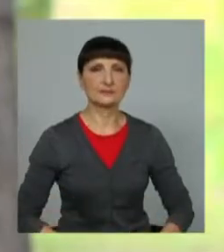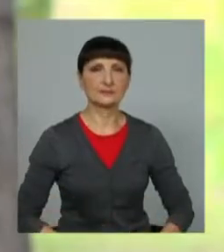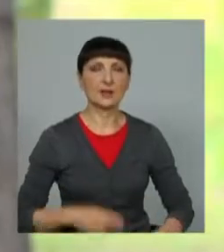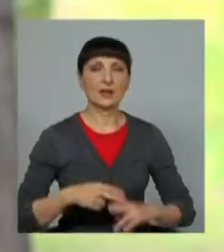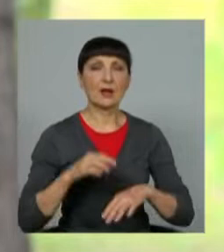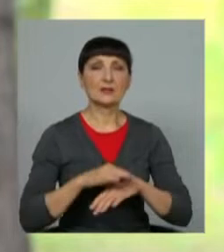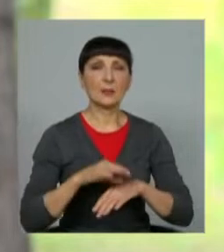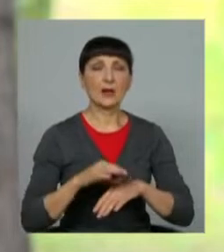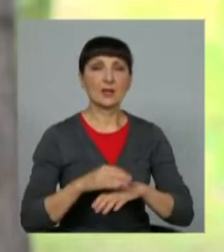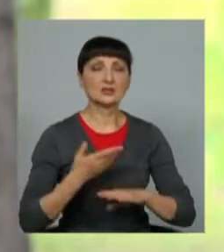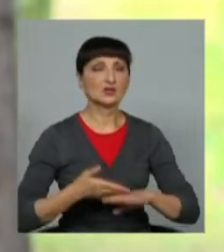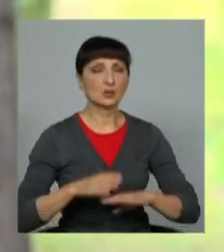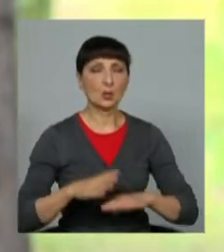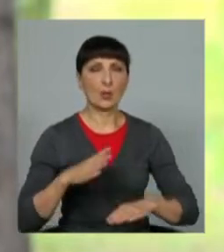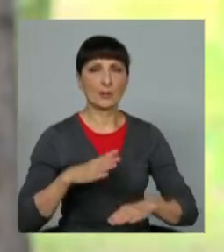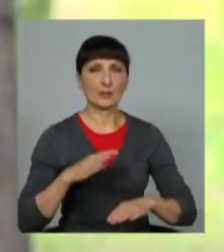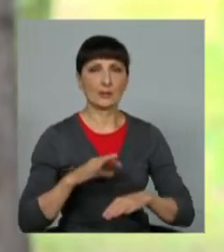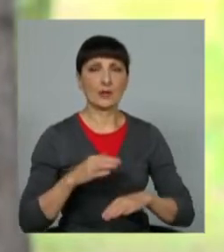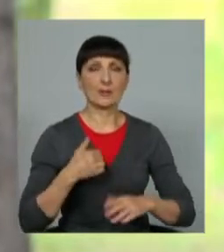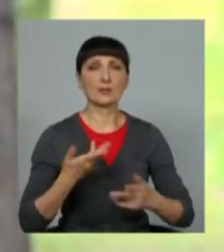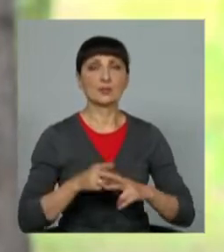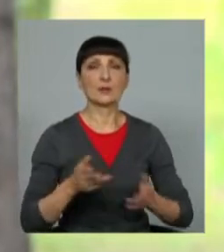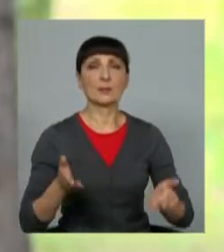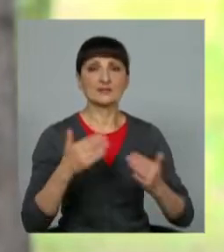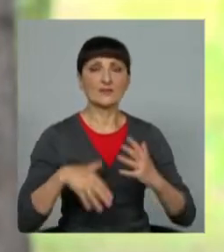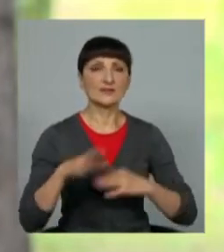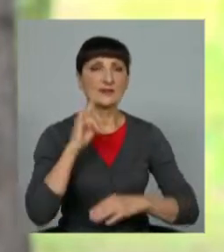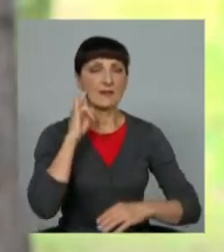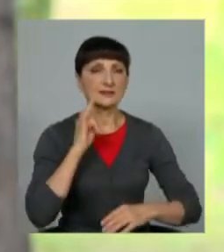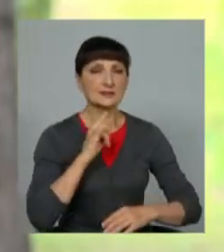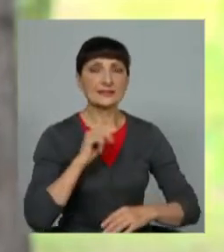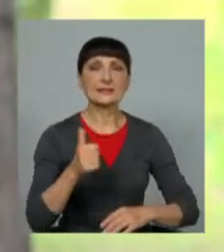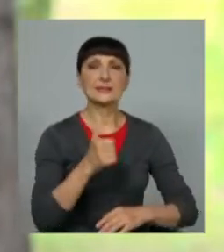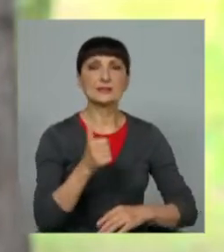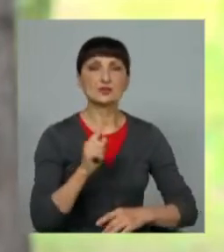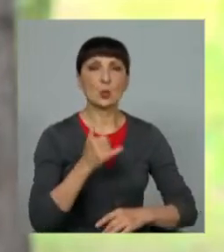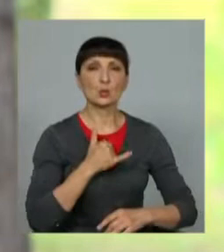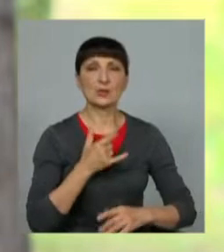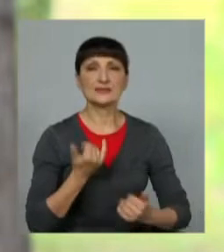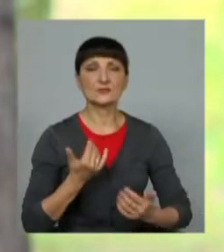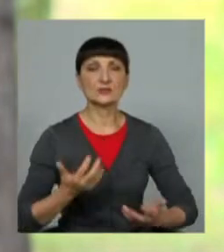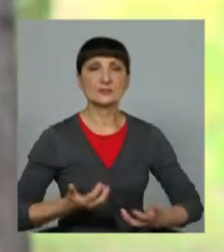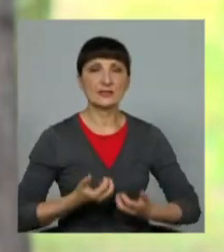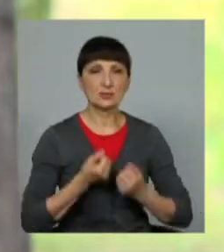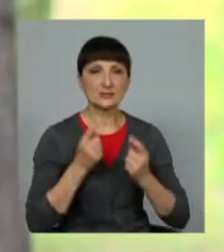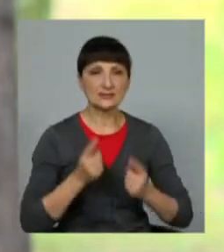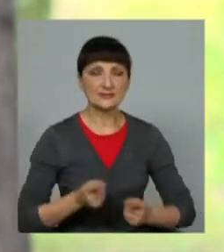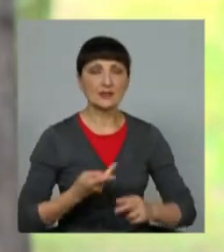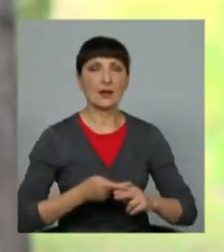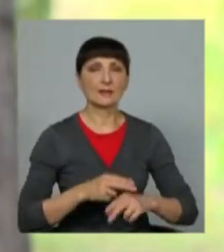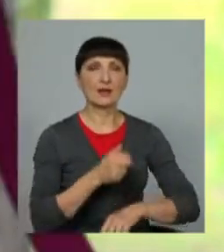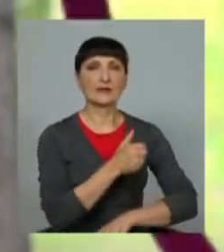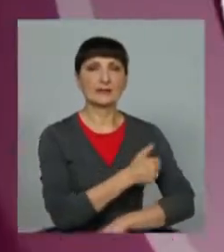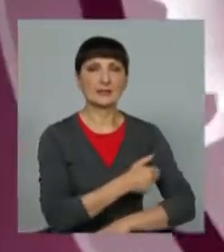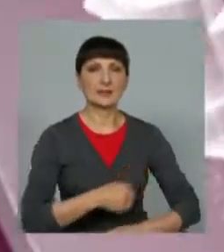болезнь переносилась очень тяжело, поэтому я призываю всех казахстанцев. Единственное, что у нас сегодня спасет действительно от этой болезни, это